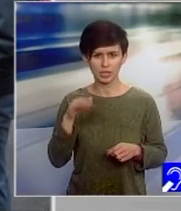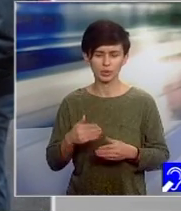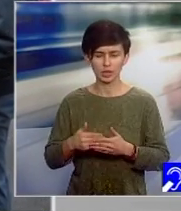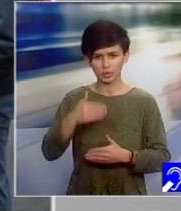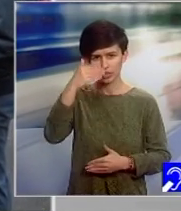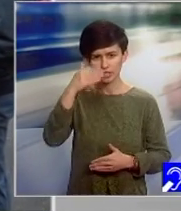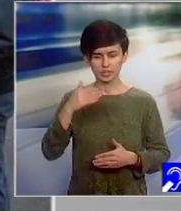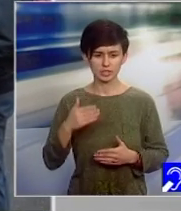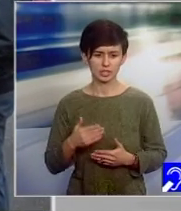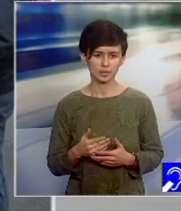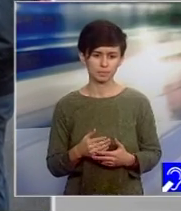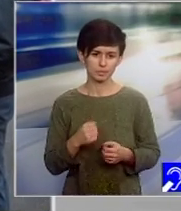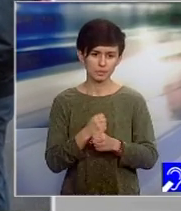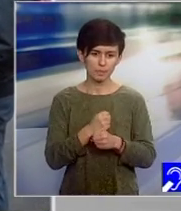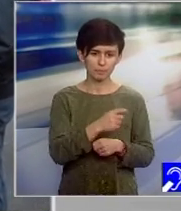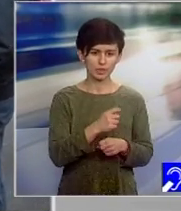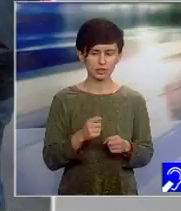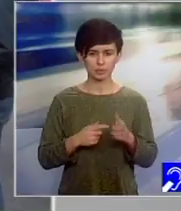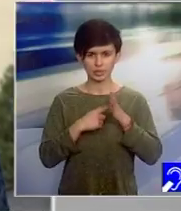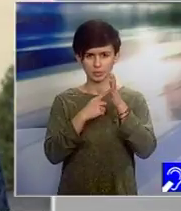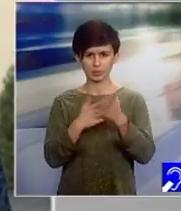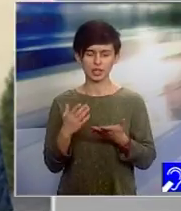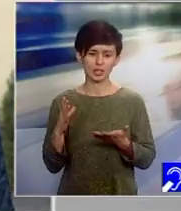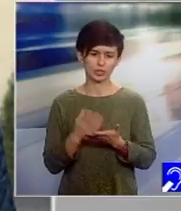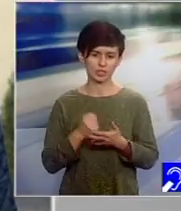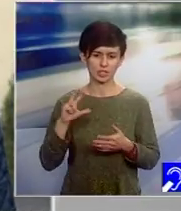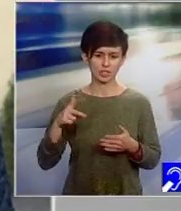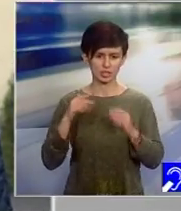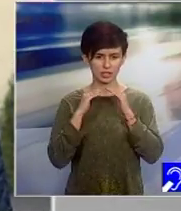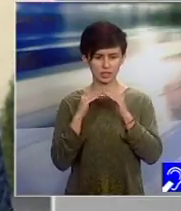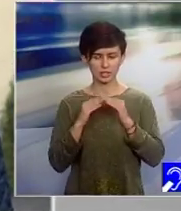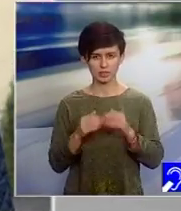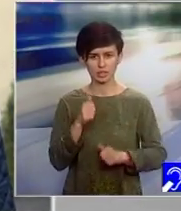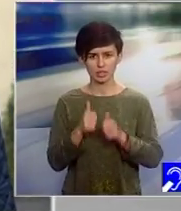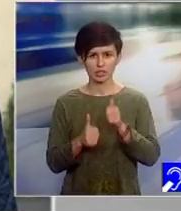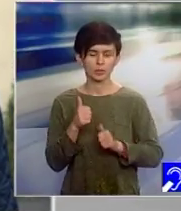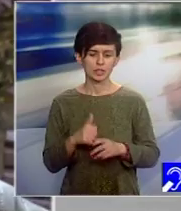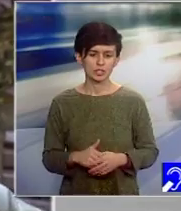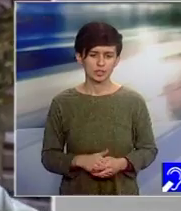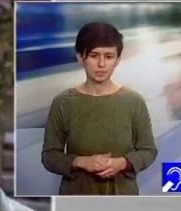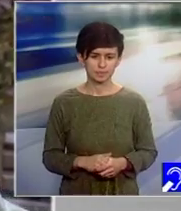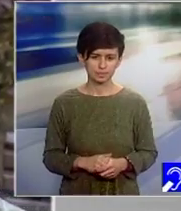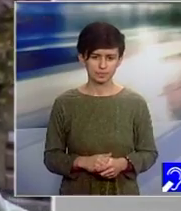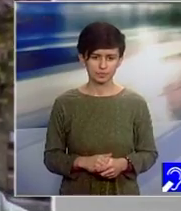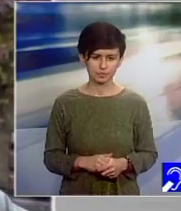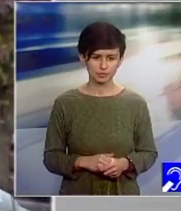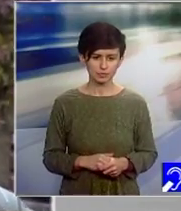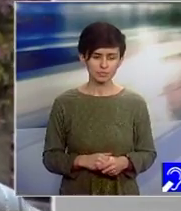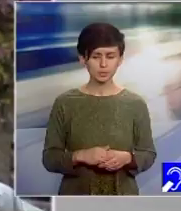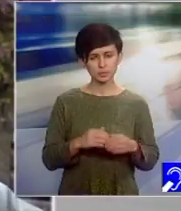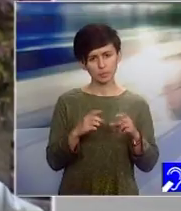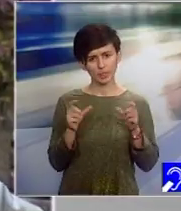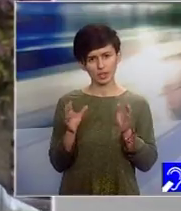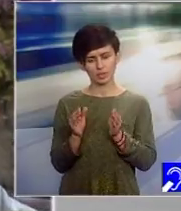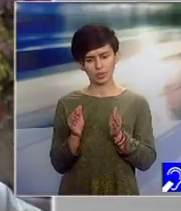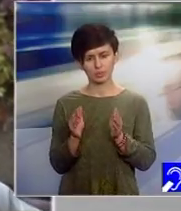13-15 și au întocmit un proiect de promovare cu care au câștigat locul al treilea în competiția Euroscola. Este de fapt fragment din zidul medieval al secolului